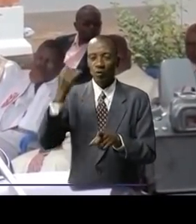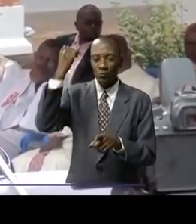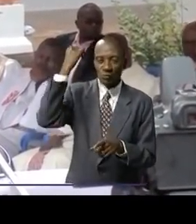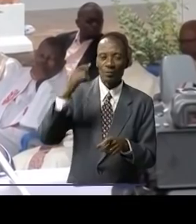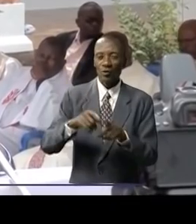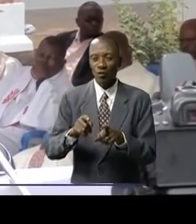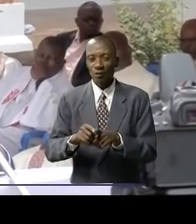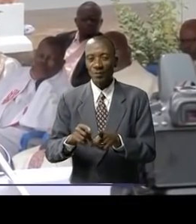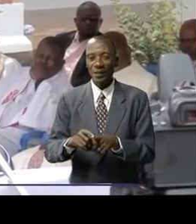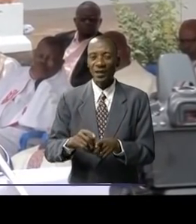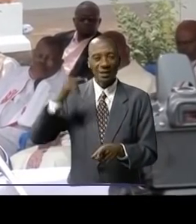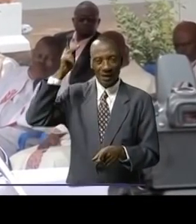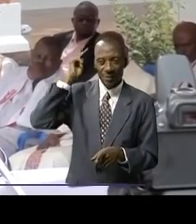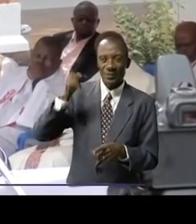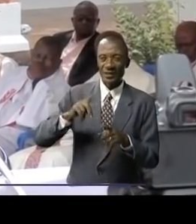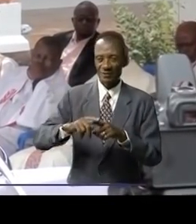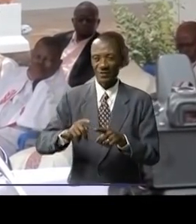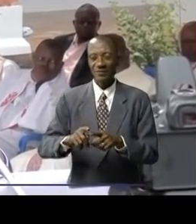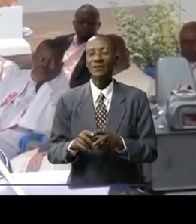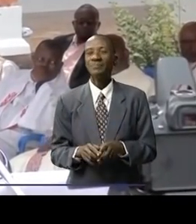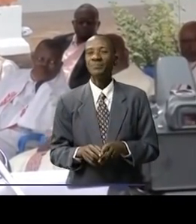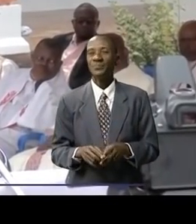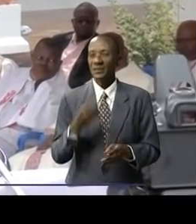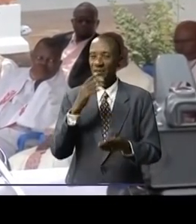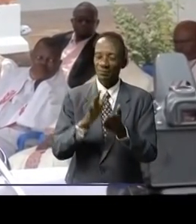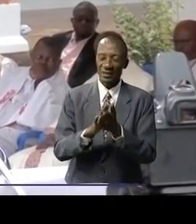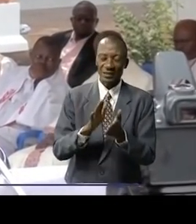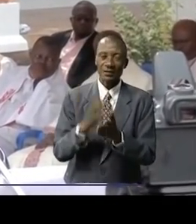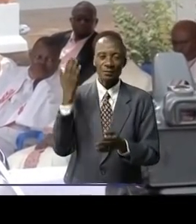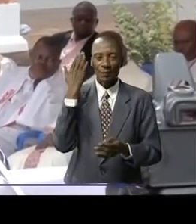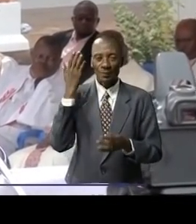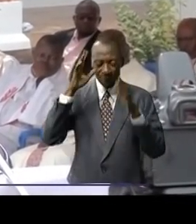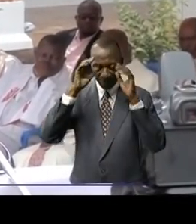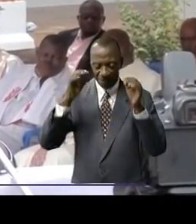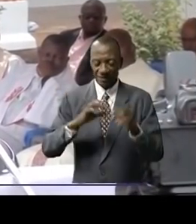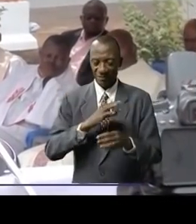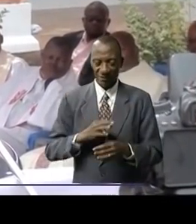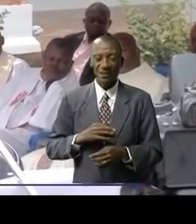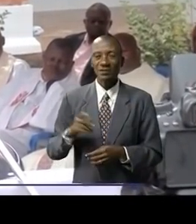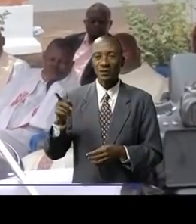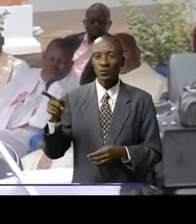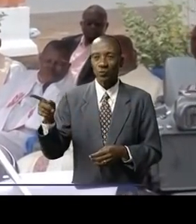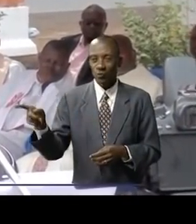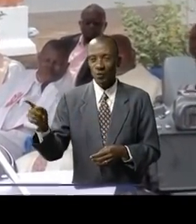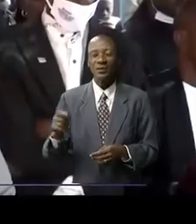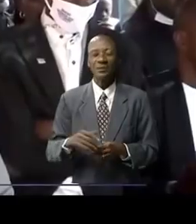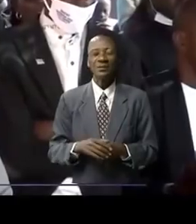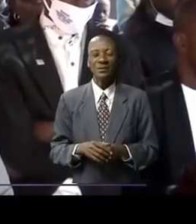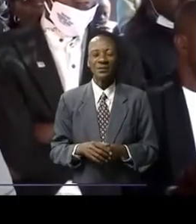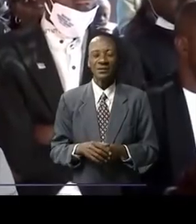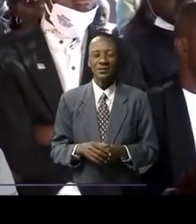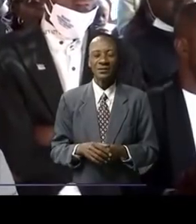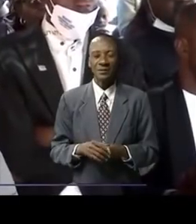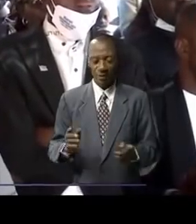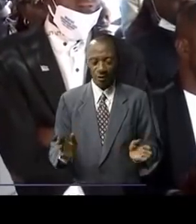à qui je rends mes hommages les plus déférents, sans risque d'être contredit, de ce petit séminaire, une école, un monde, une